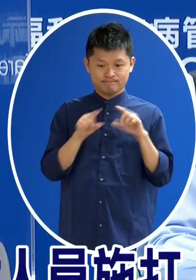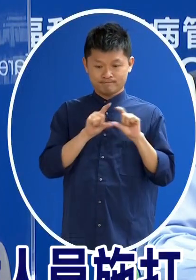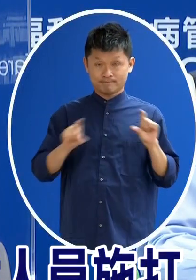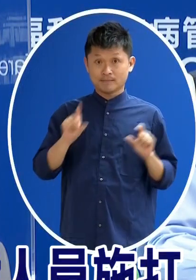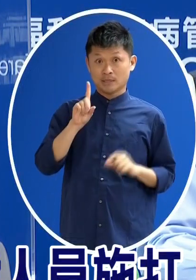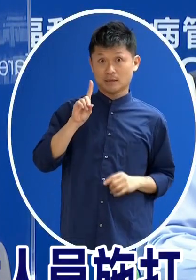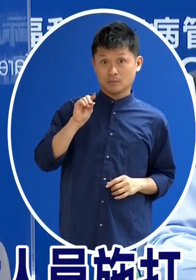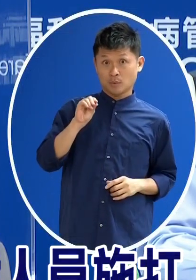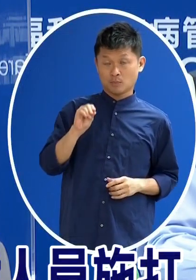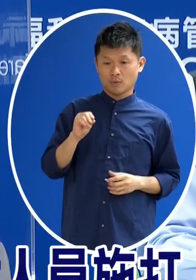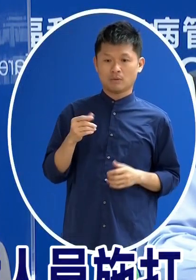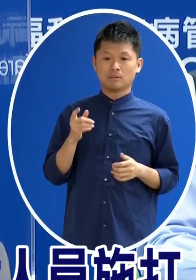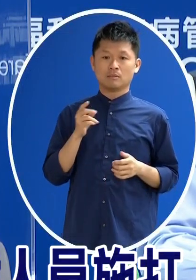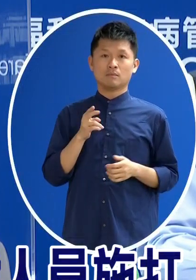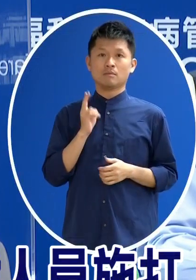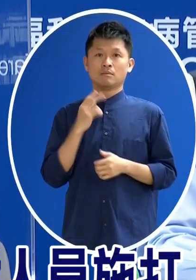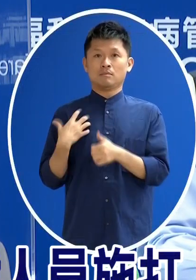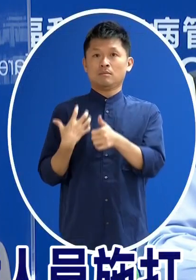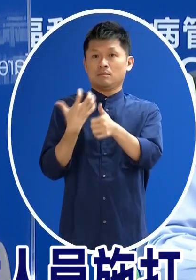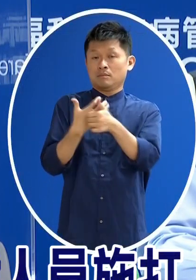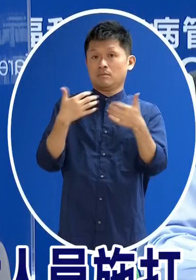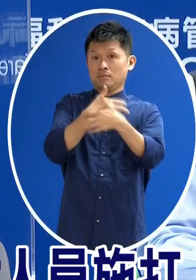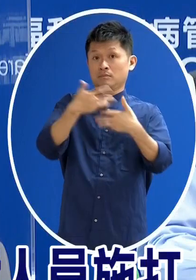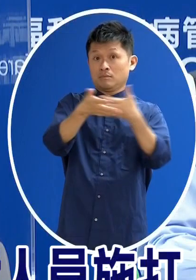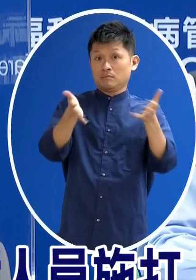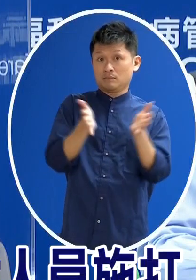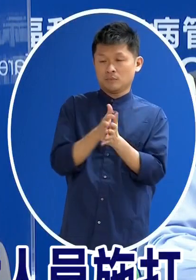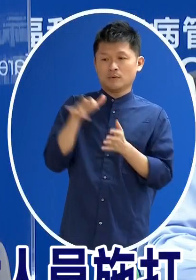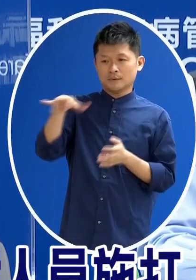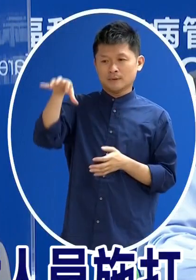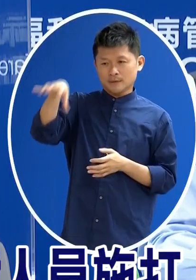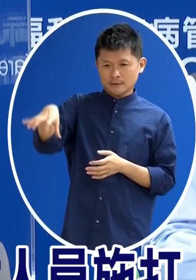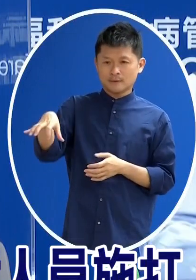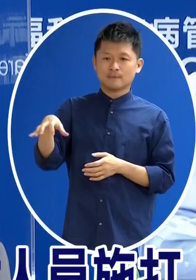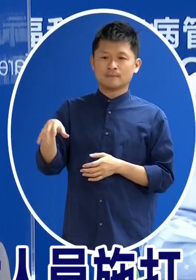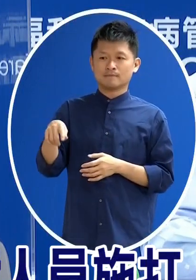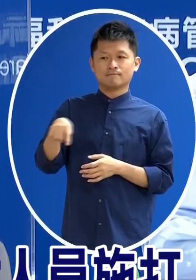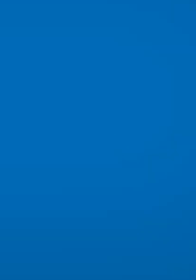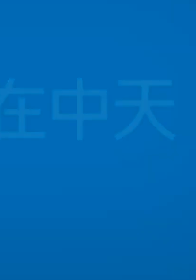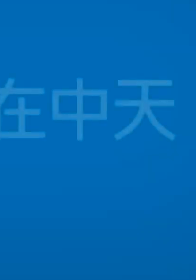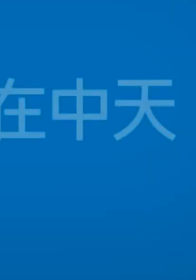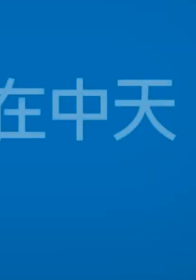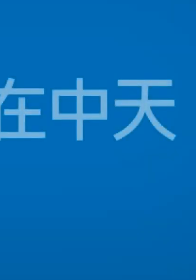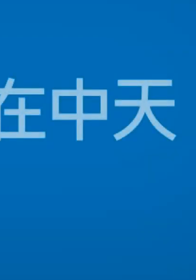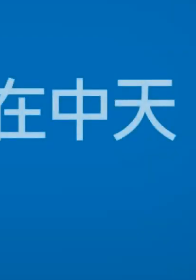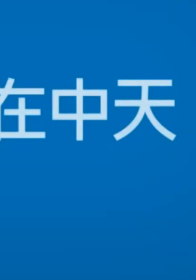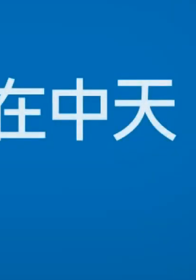部交由这个机场边境相关的人员来做施打。